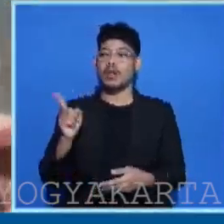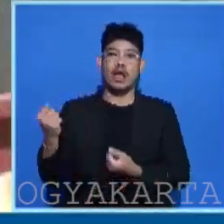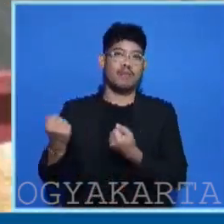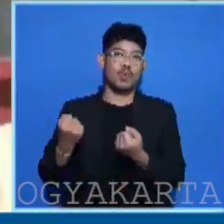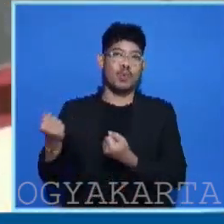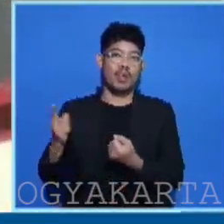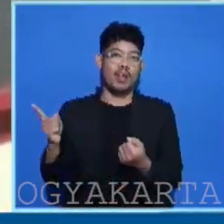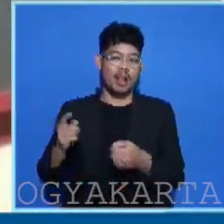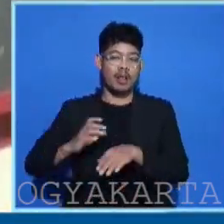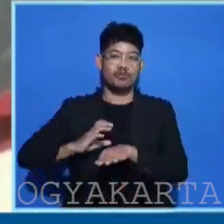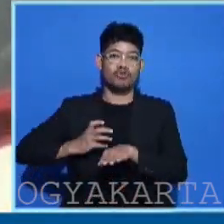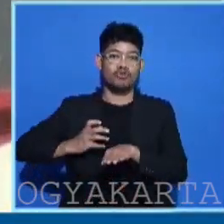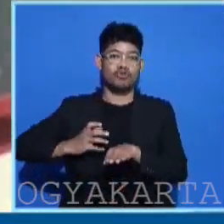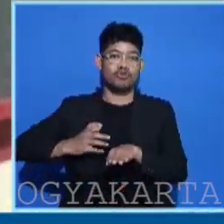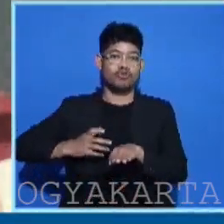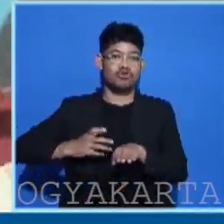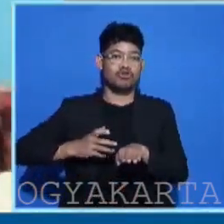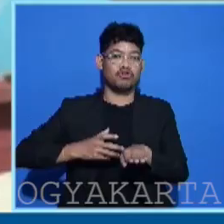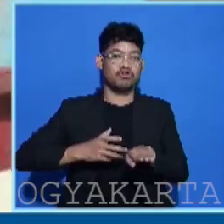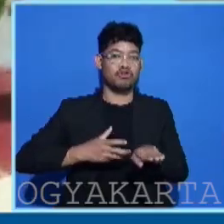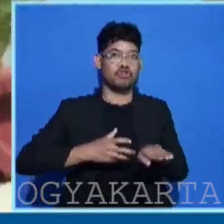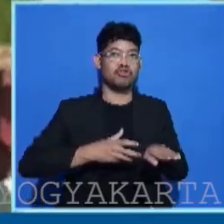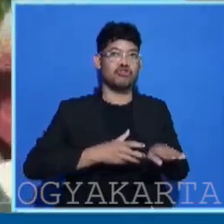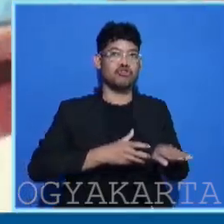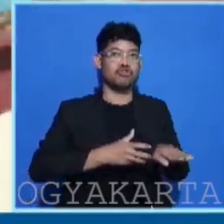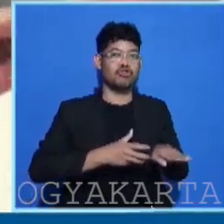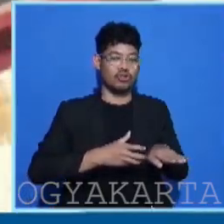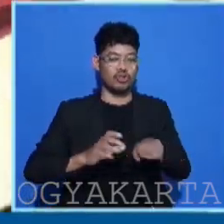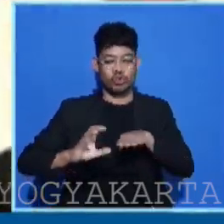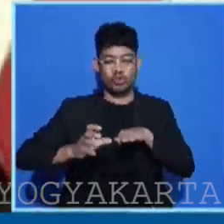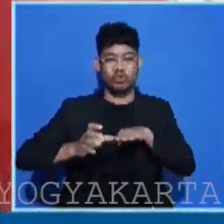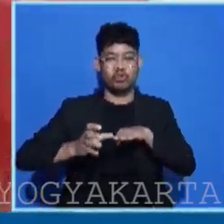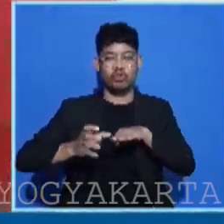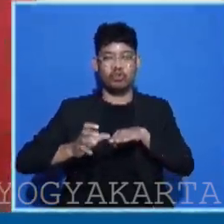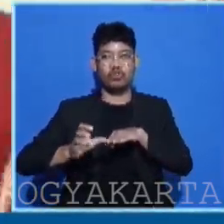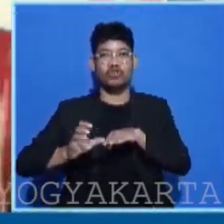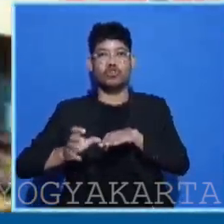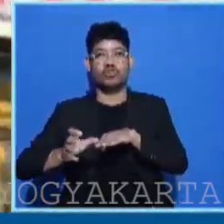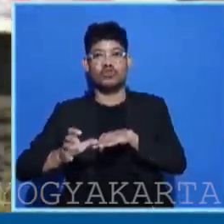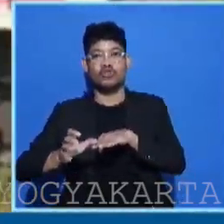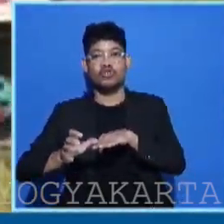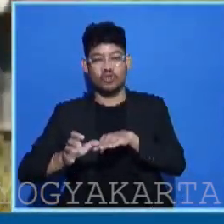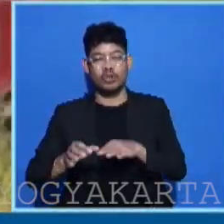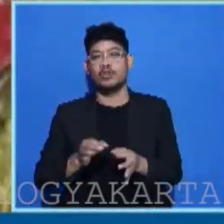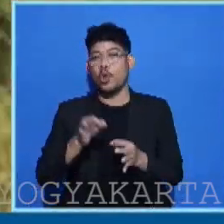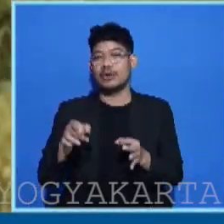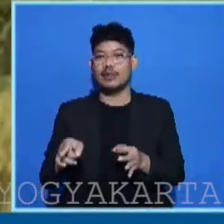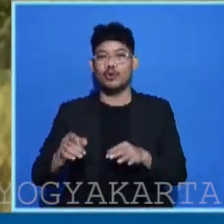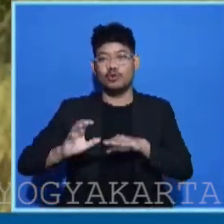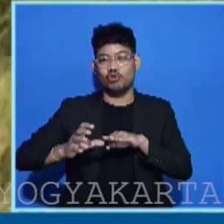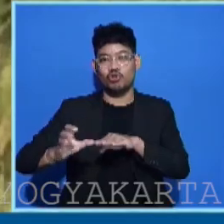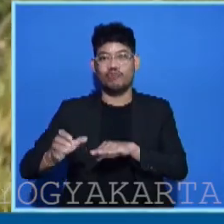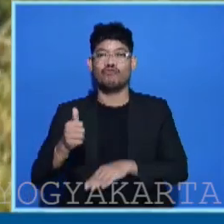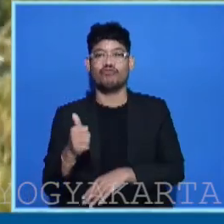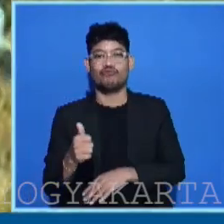asring sinebat kombi harvester mujudaken salah setunggaling pilihan. Bab mekaten menika ingkang